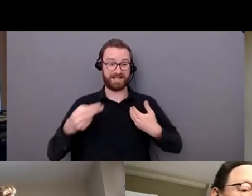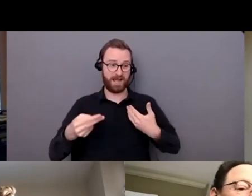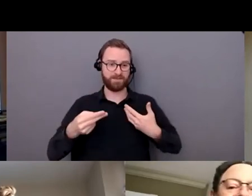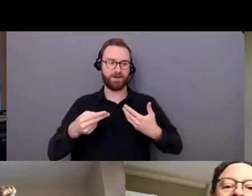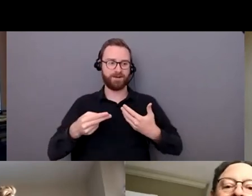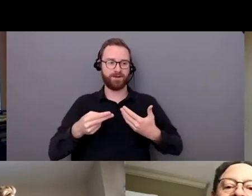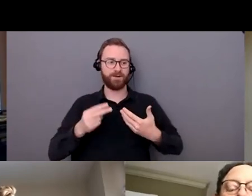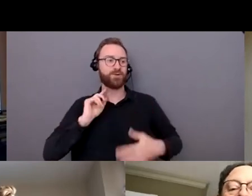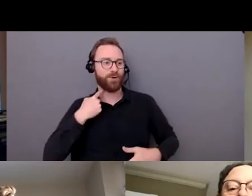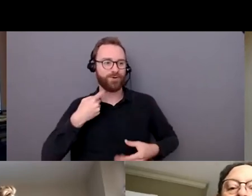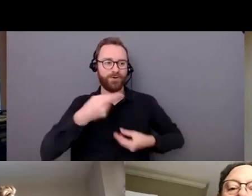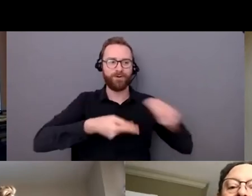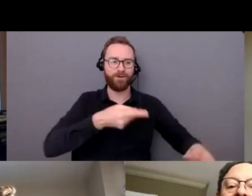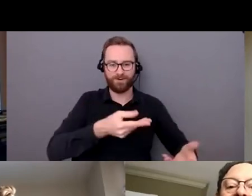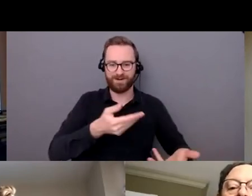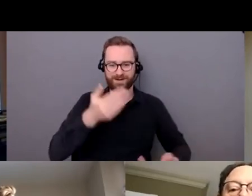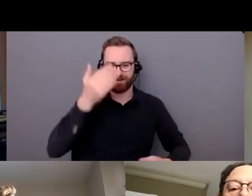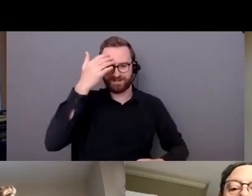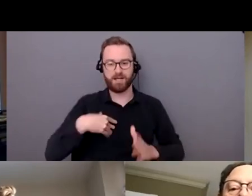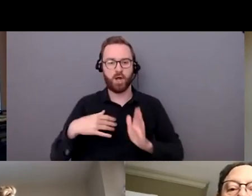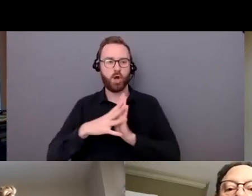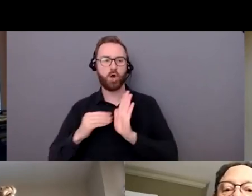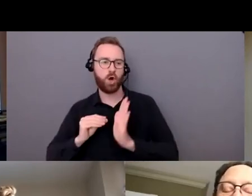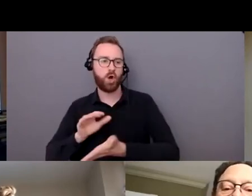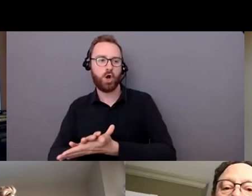mes collègues, « Attends, moi, je fonctionne avec un coller-copier, puis le